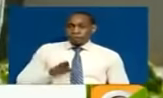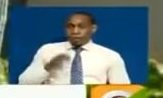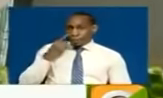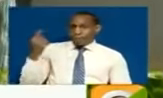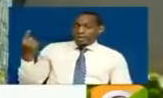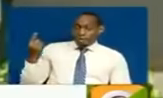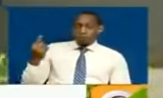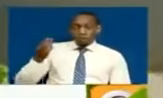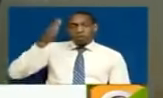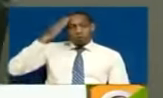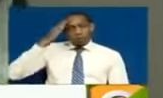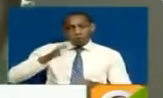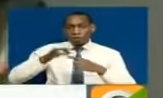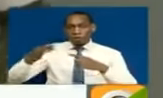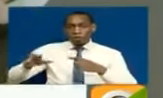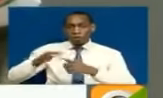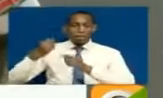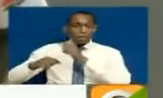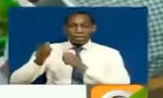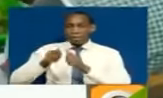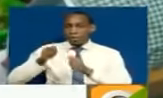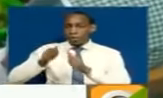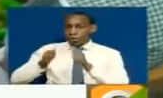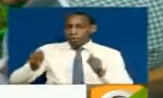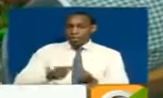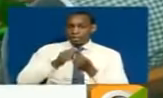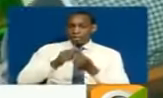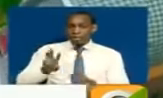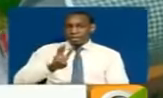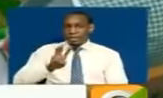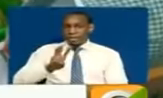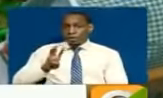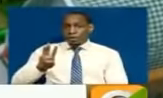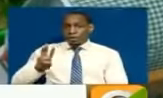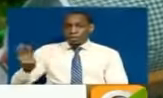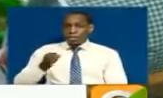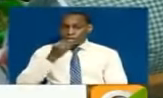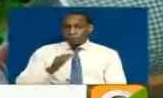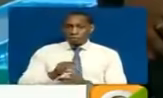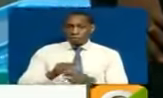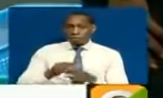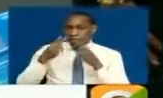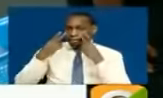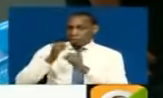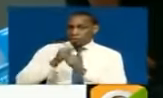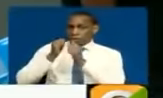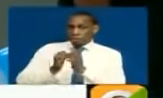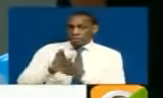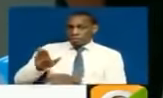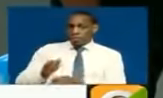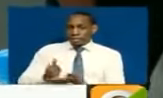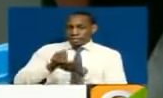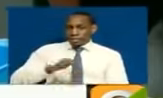Hao mama ndio wanaelewa hii chakula cha kienyeji vizuri sana, especially hii chakula ya Western. So nikaona kufanya kazi nao itanisaidia hata